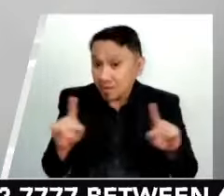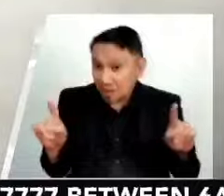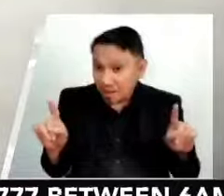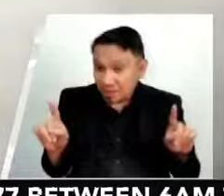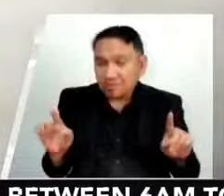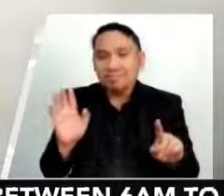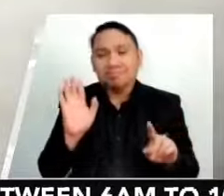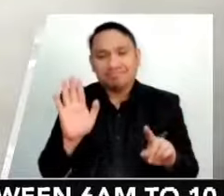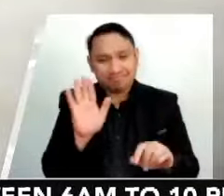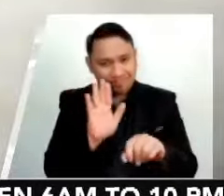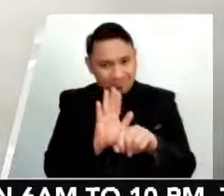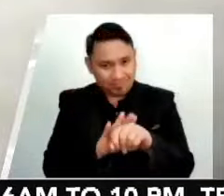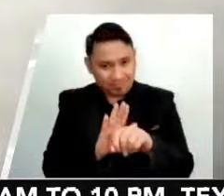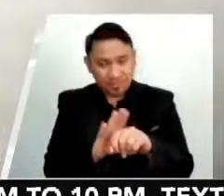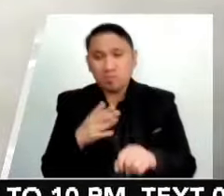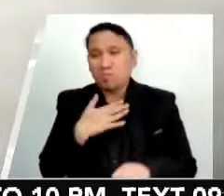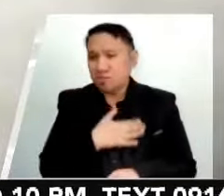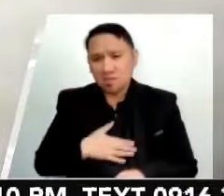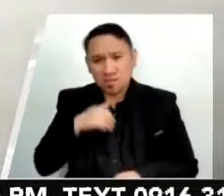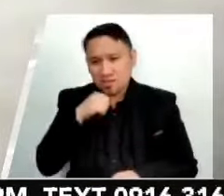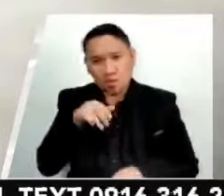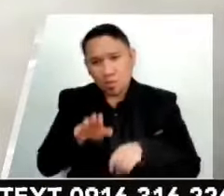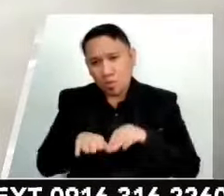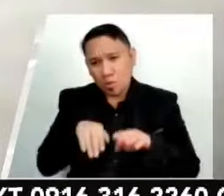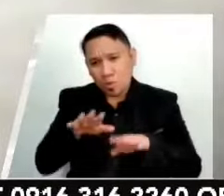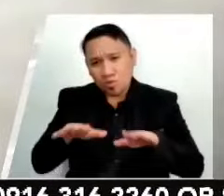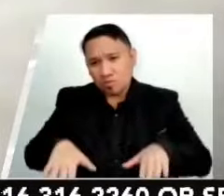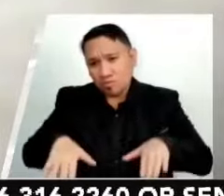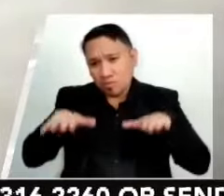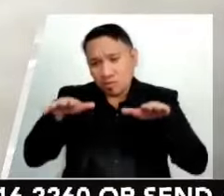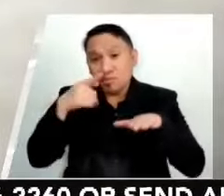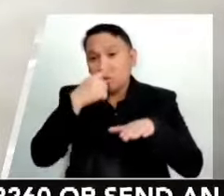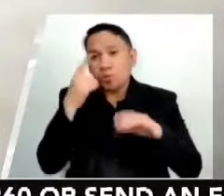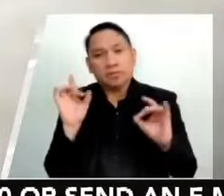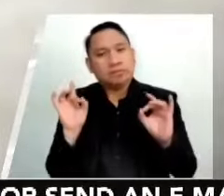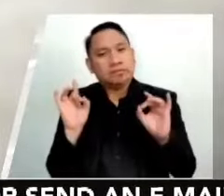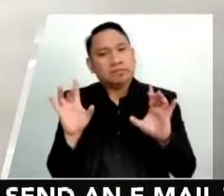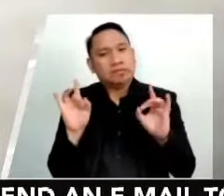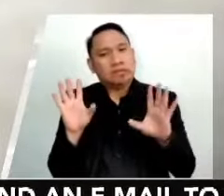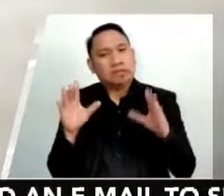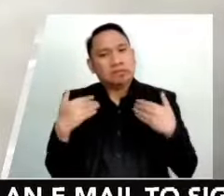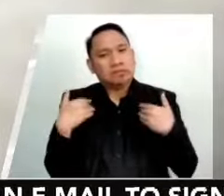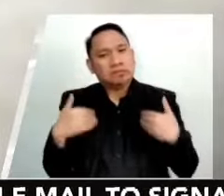maiwasan huwag lumusong sa baha dahil sa panganib nito sa buhay at kalusugan.